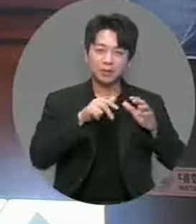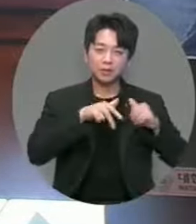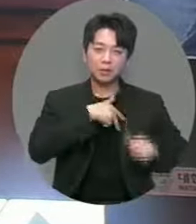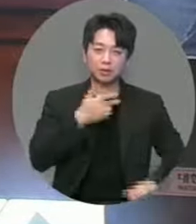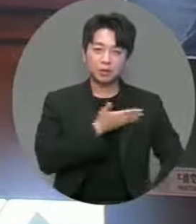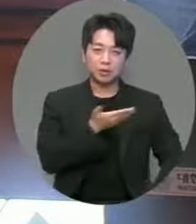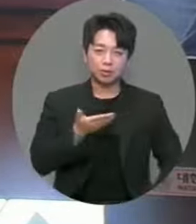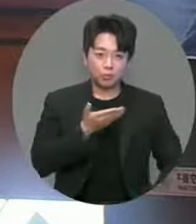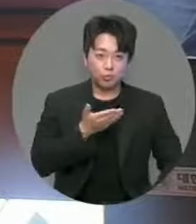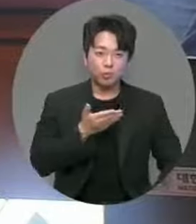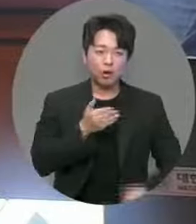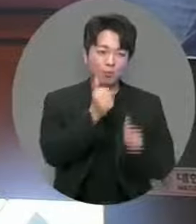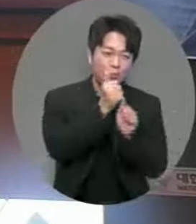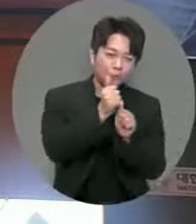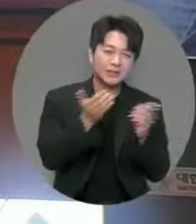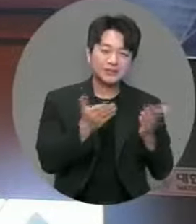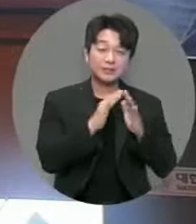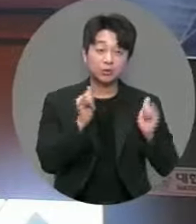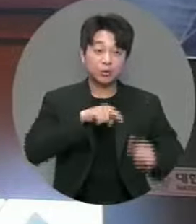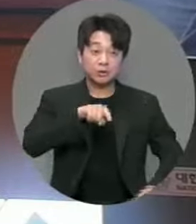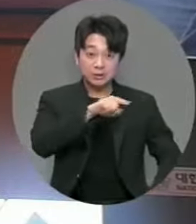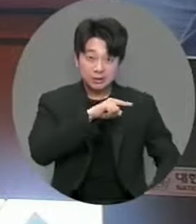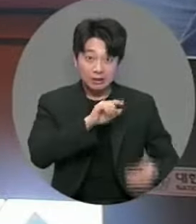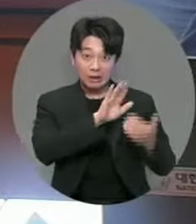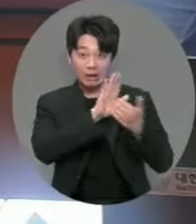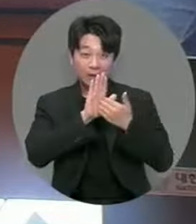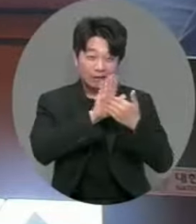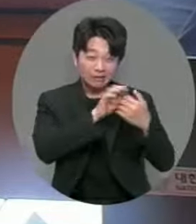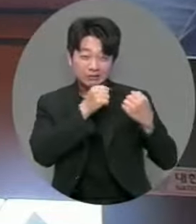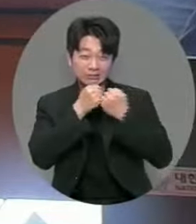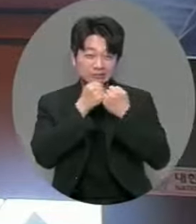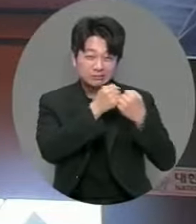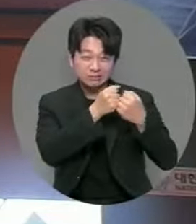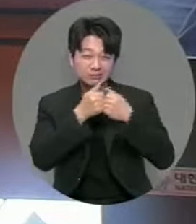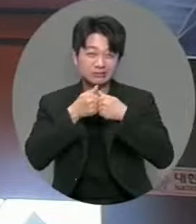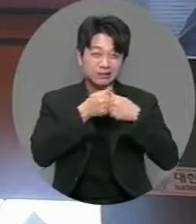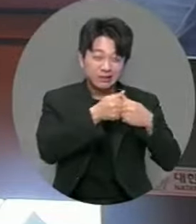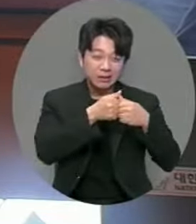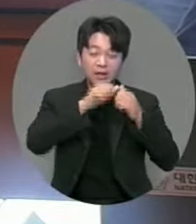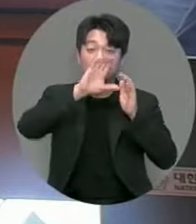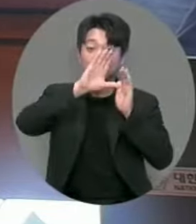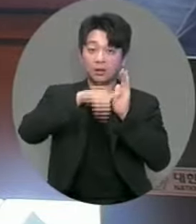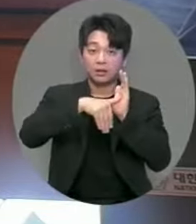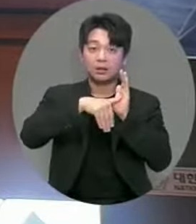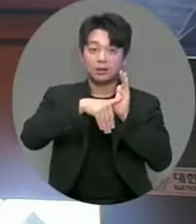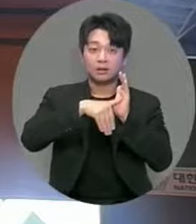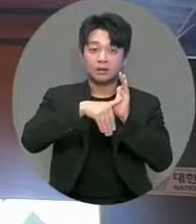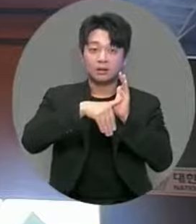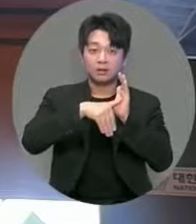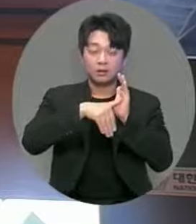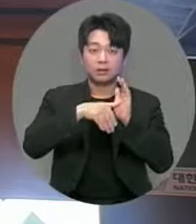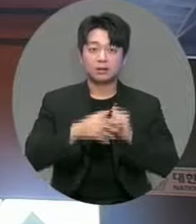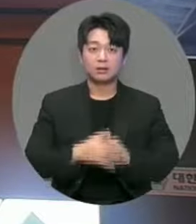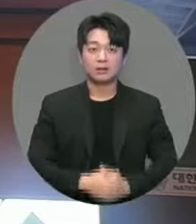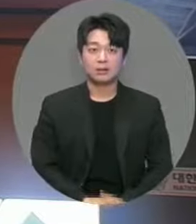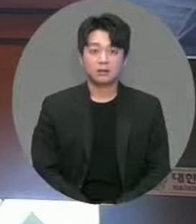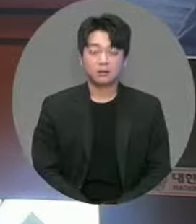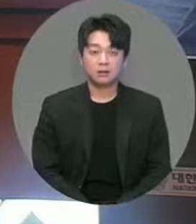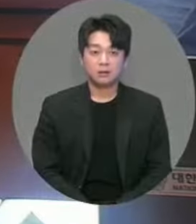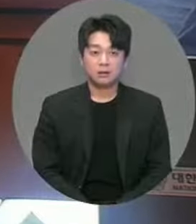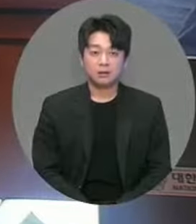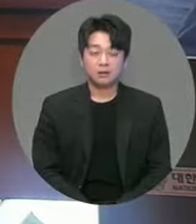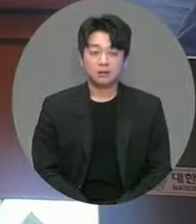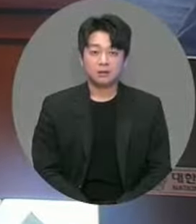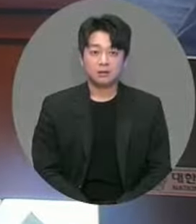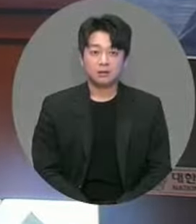합니다. 거기서 들어오는 과정에서 밀치고 그리고 또 뭐 그런